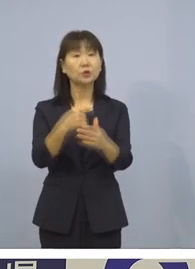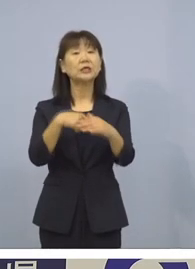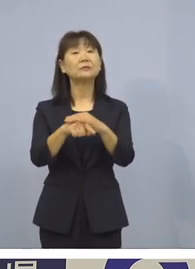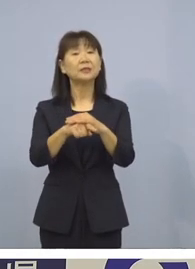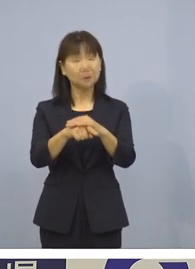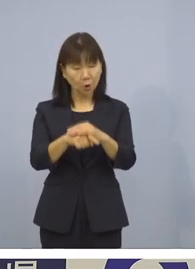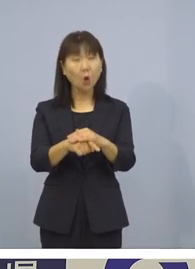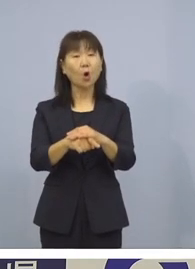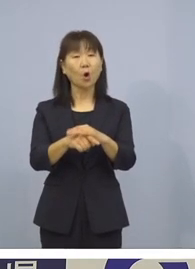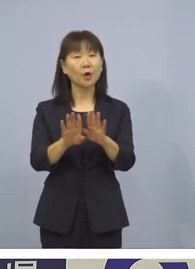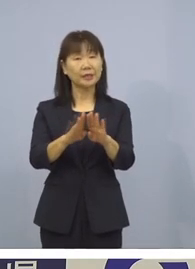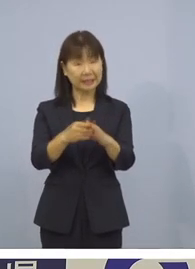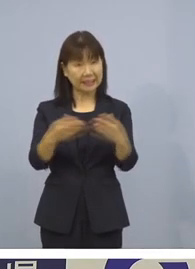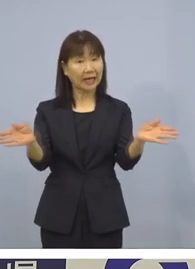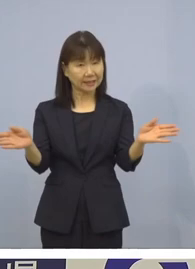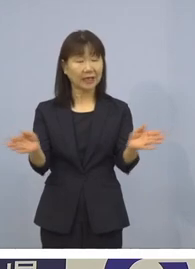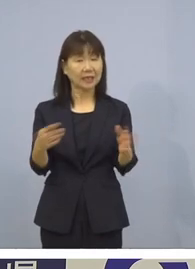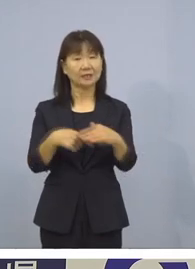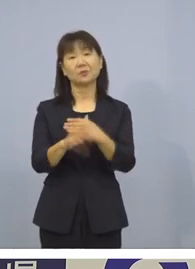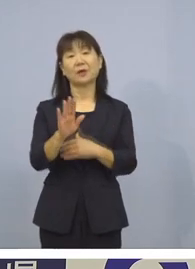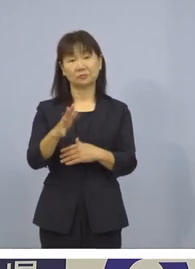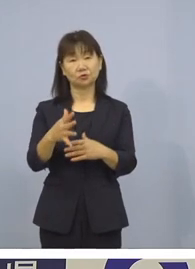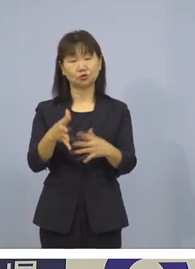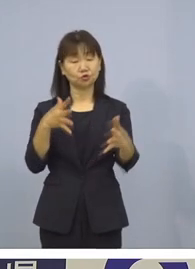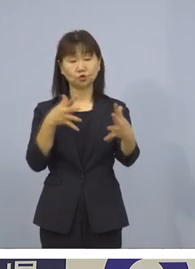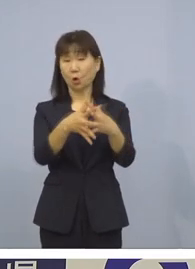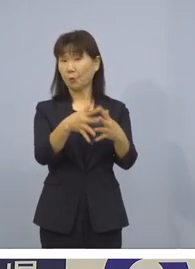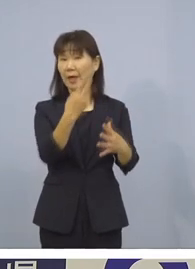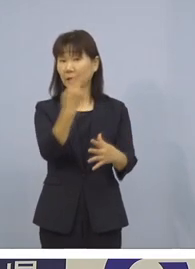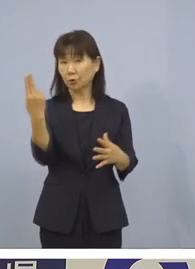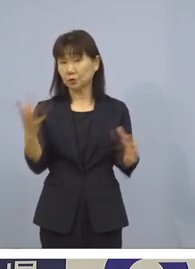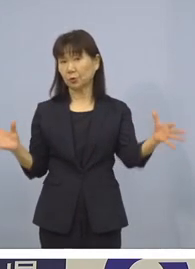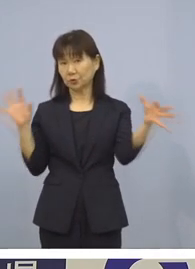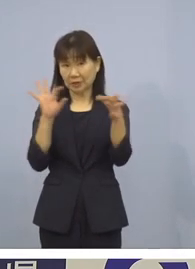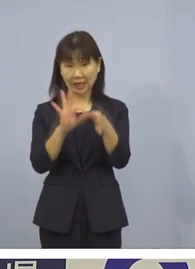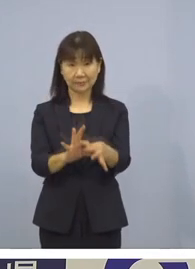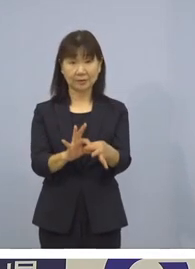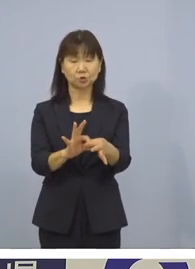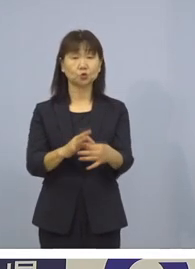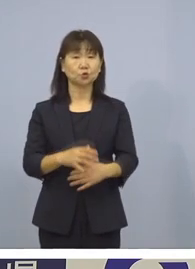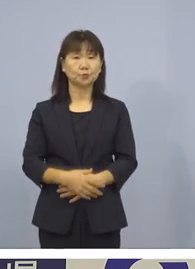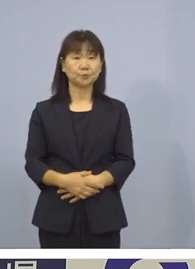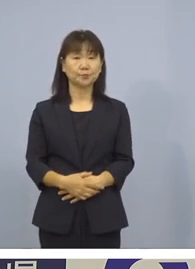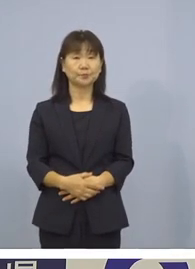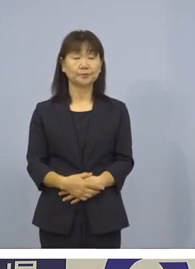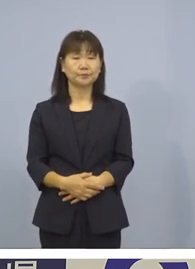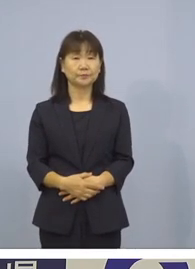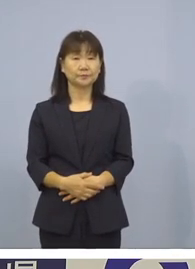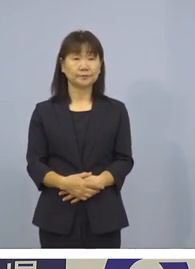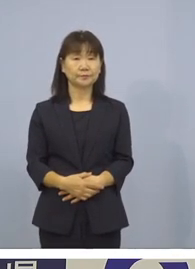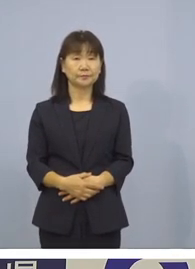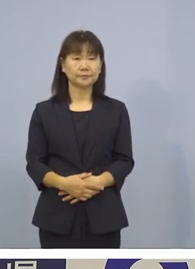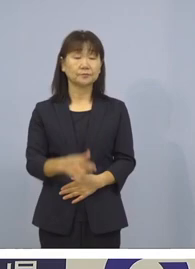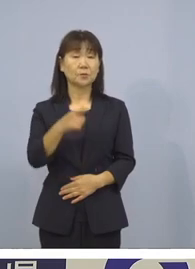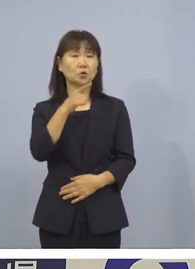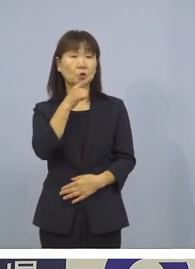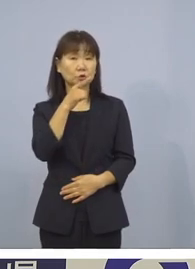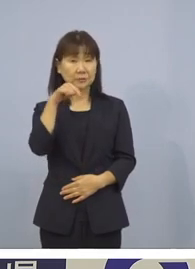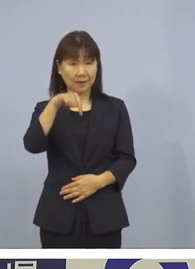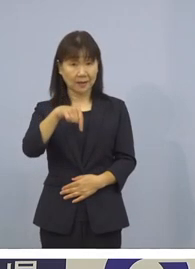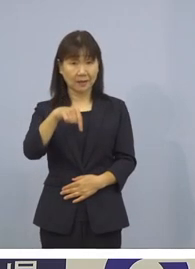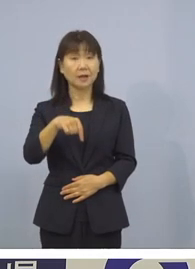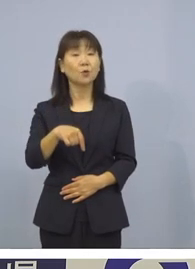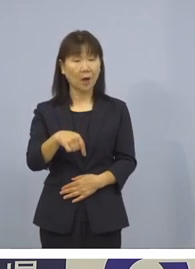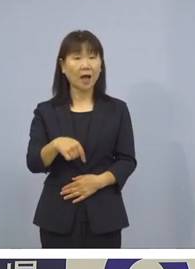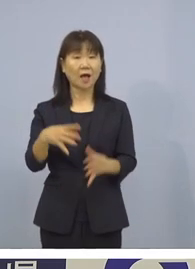こともございます。これは透明度っていうことでつながっていきますけれども、まあ、やはり徳島っていうのはや